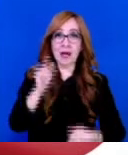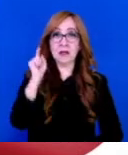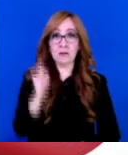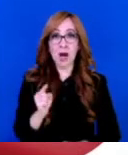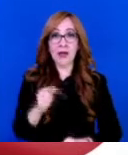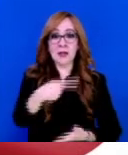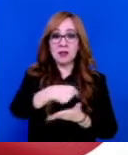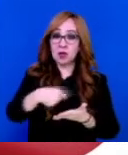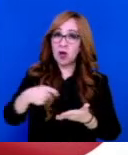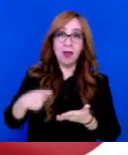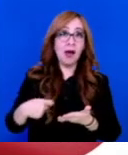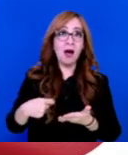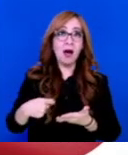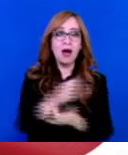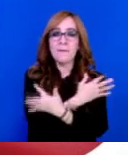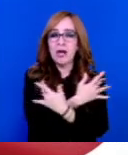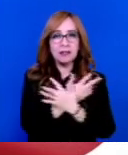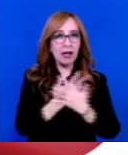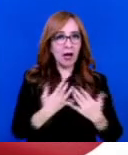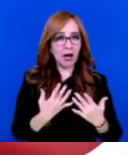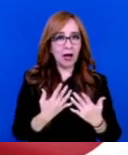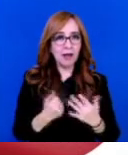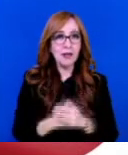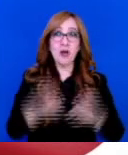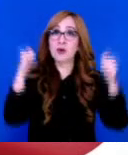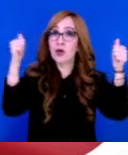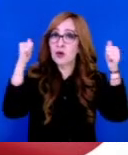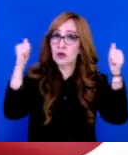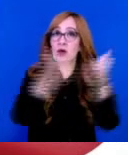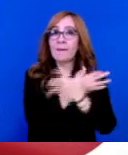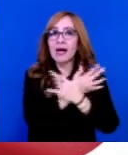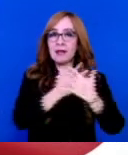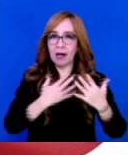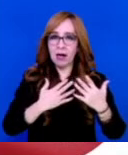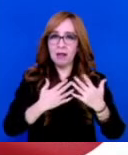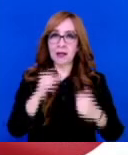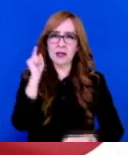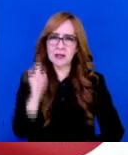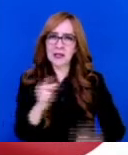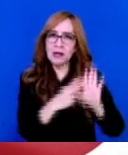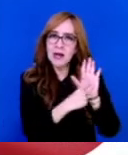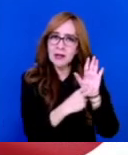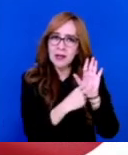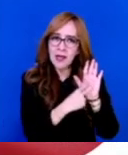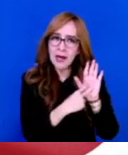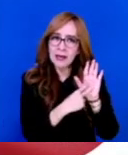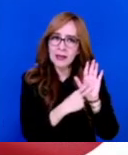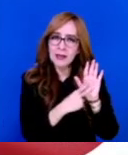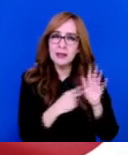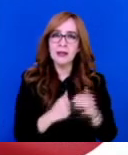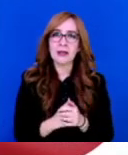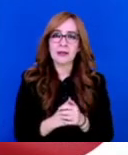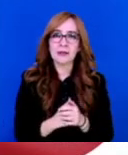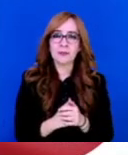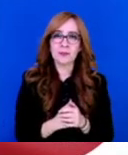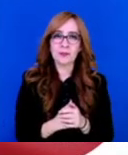lingkungan sekolah, lingkungan masyarakat, baik kepada tokoh-tokoh masyarakat, sehingga nilai cita yang pertama yang tadi